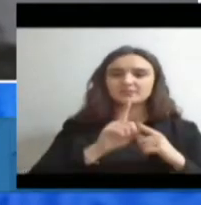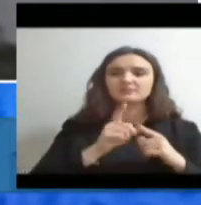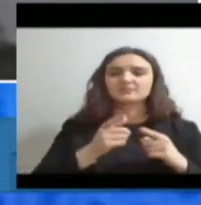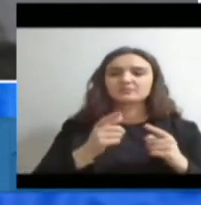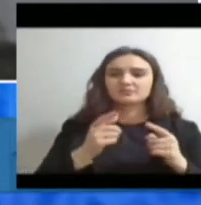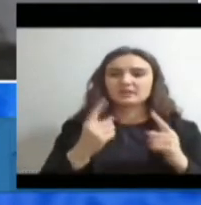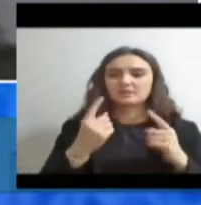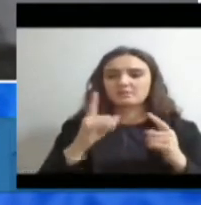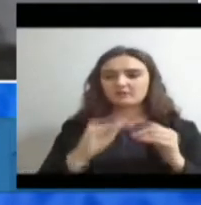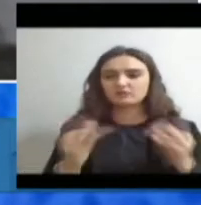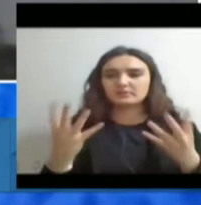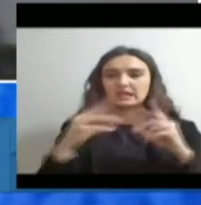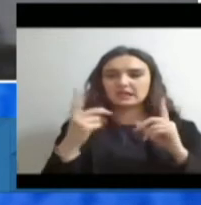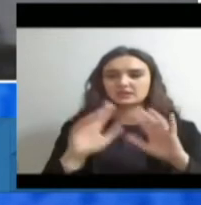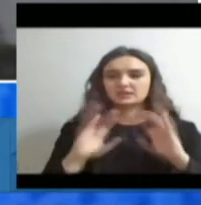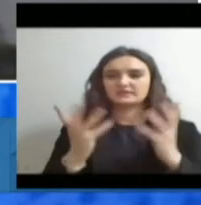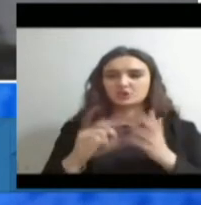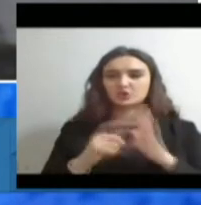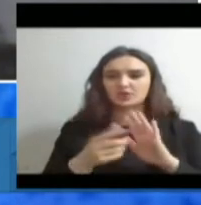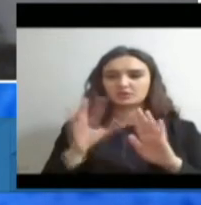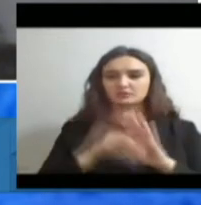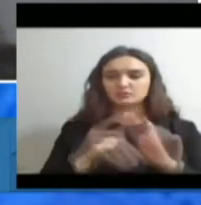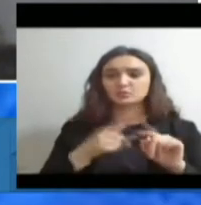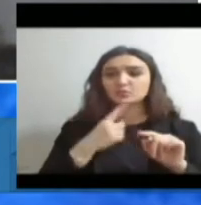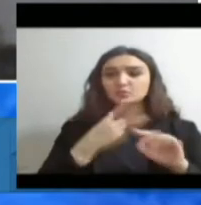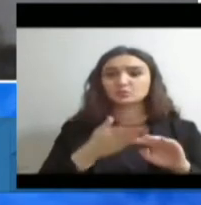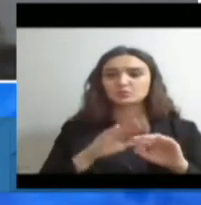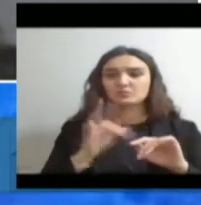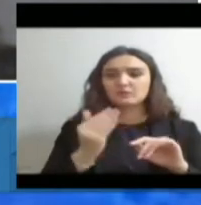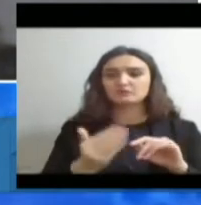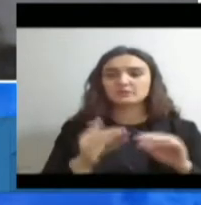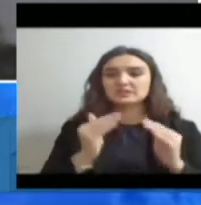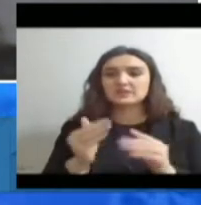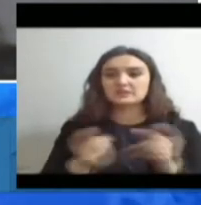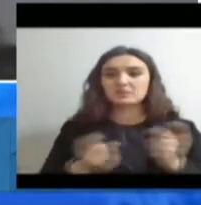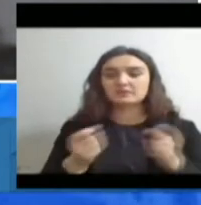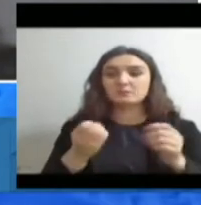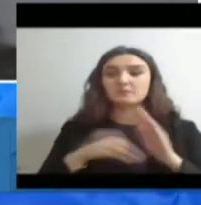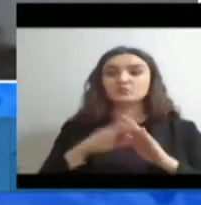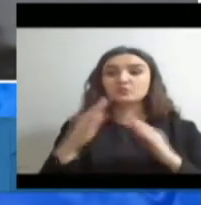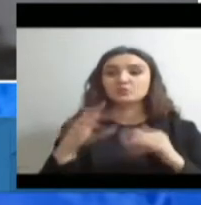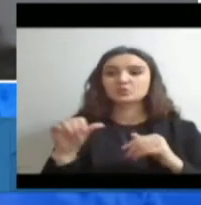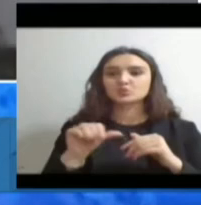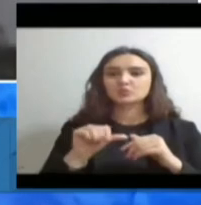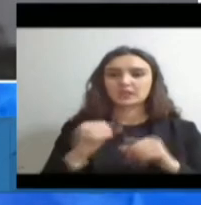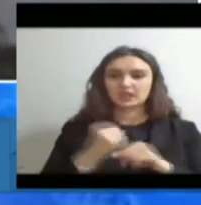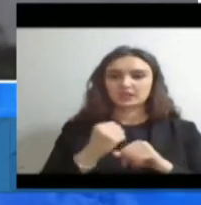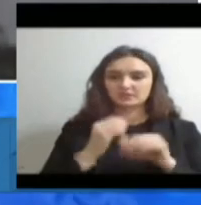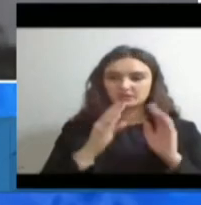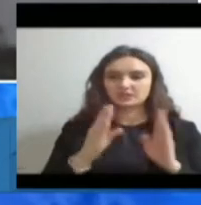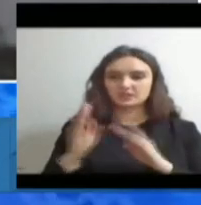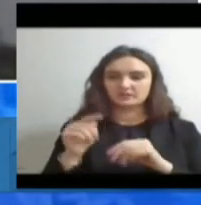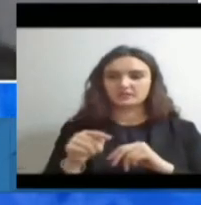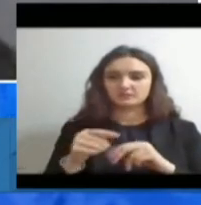სივრცეში და კიდე უფრო რთული გახდა ბავშვების ქცევის მართვა. ბავშვები კიდე უფრო ცუდად იქცევიანო, ასე